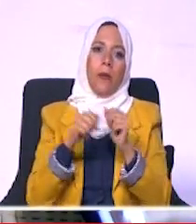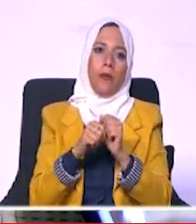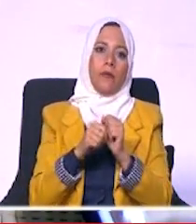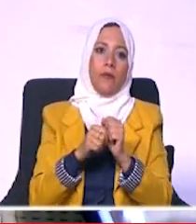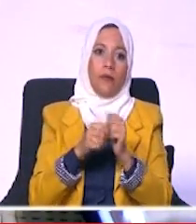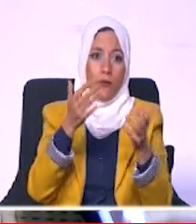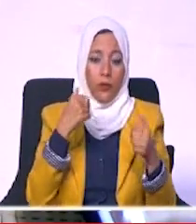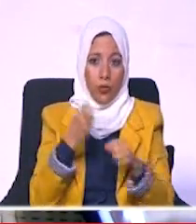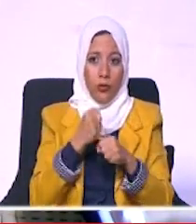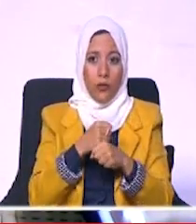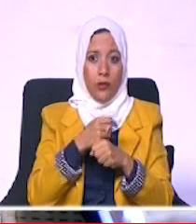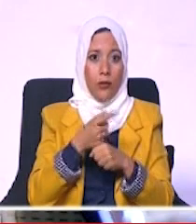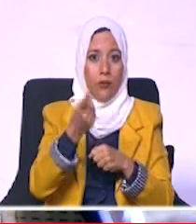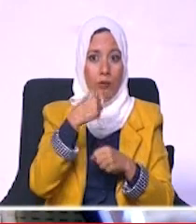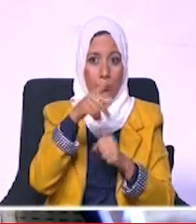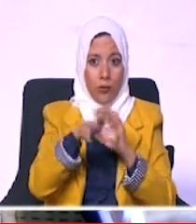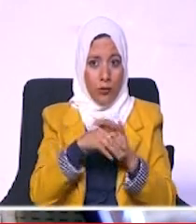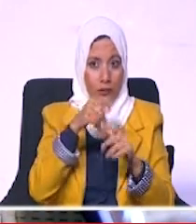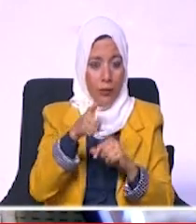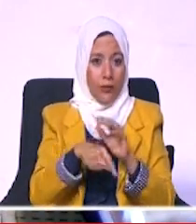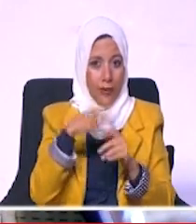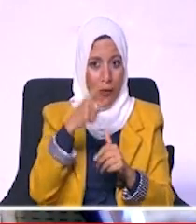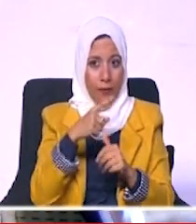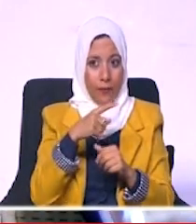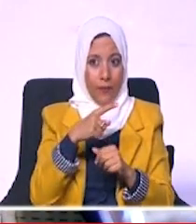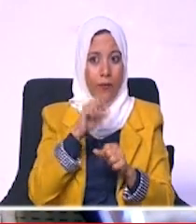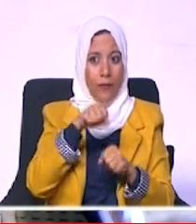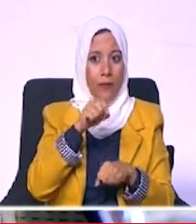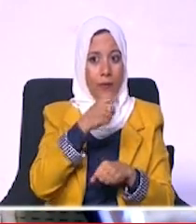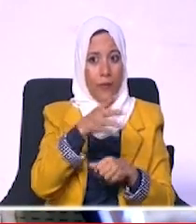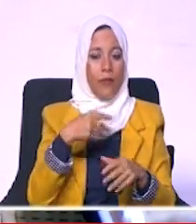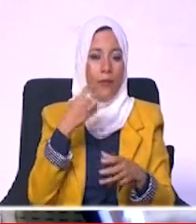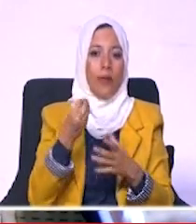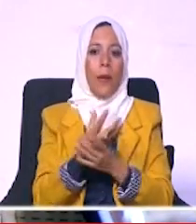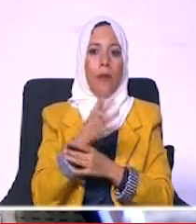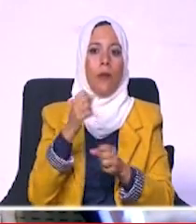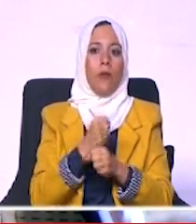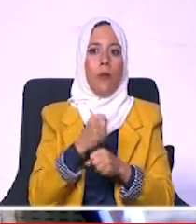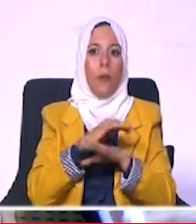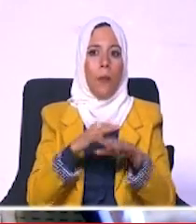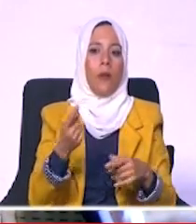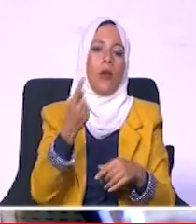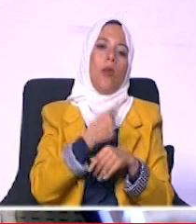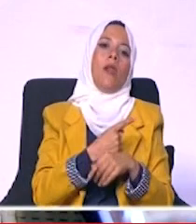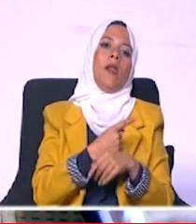ابتدي. ابتدي انت مش مؤلف؟ اه ابتدي انا. الف لينا ماشي.